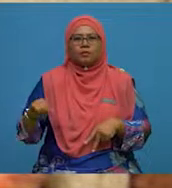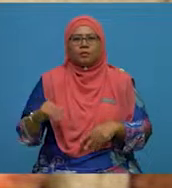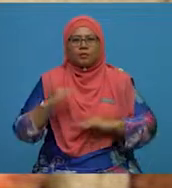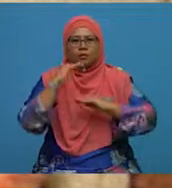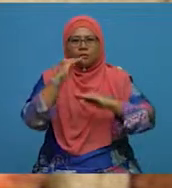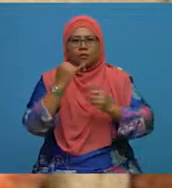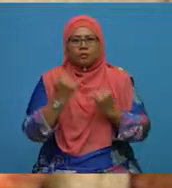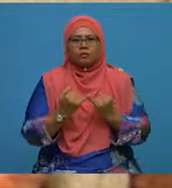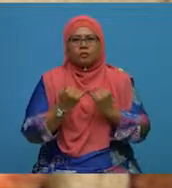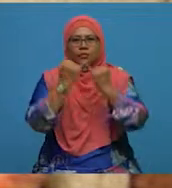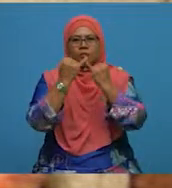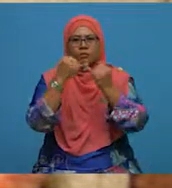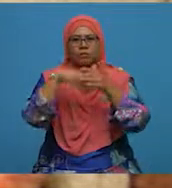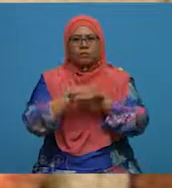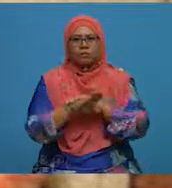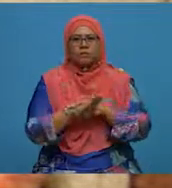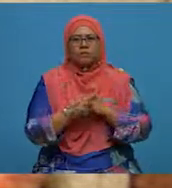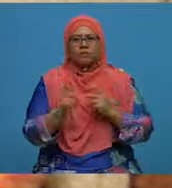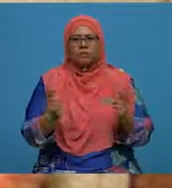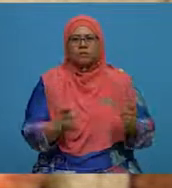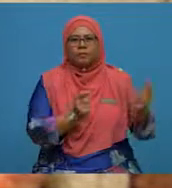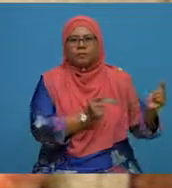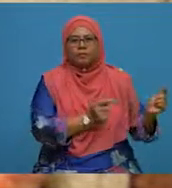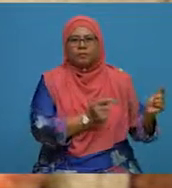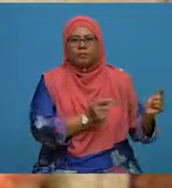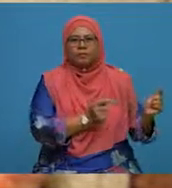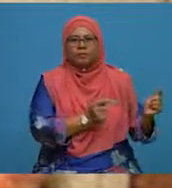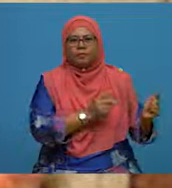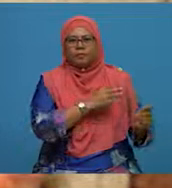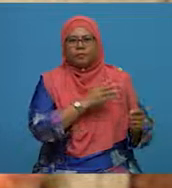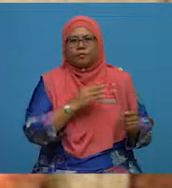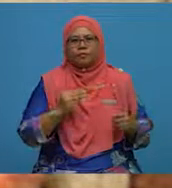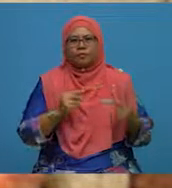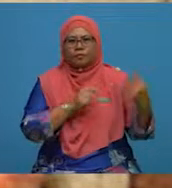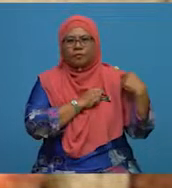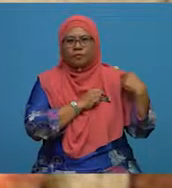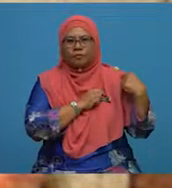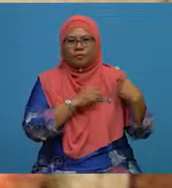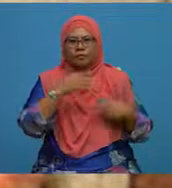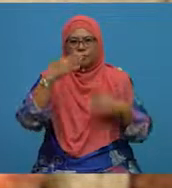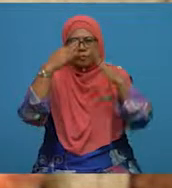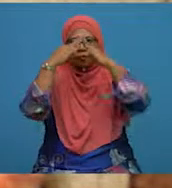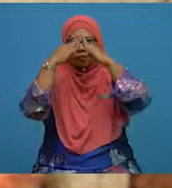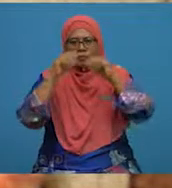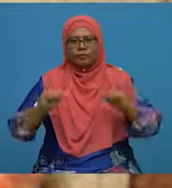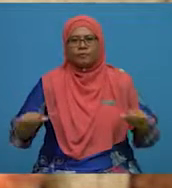taraf istimewa dalam bidang pentadbiran serta ketenteraan di Mesir.